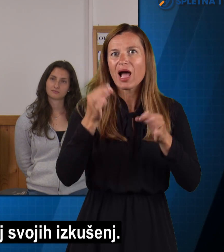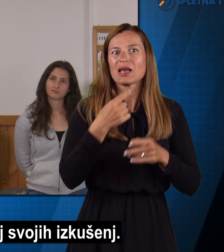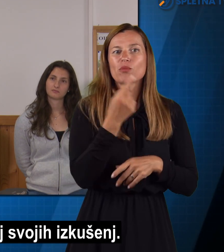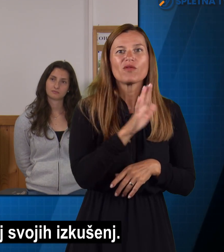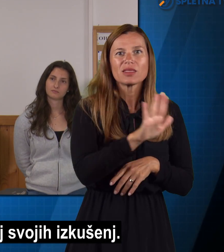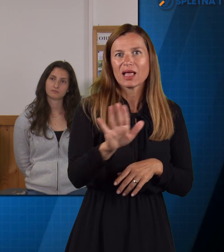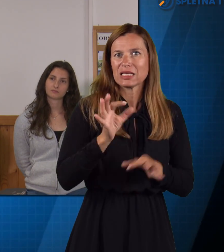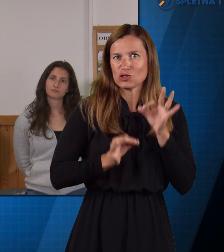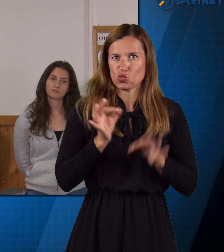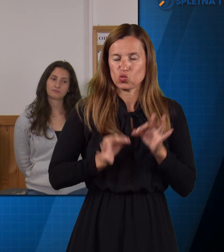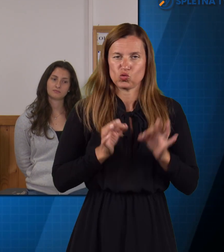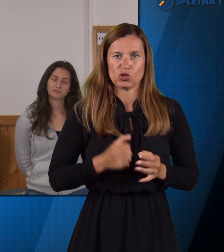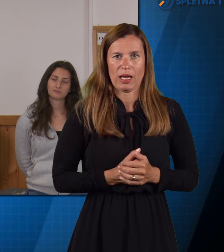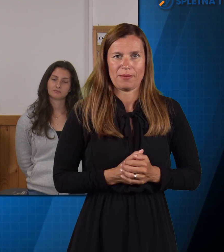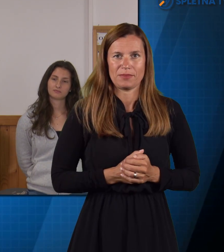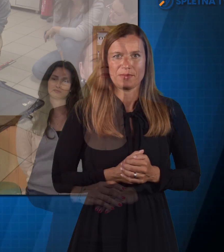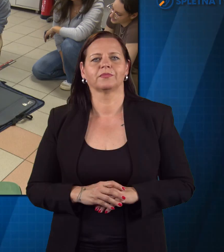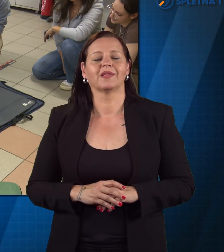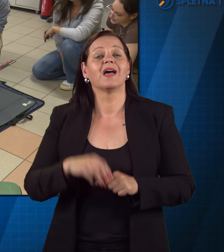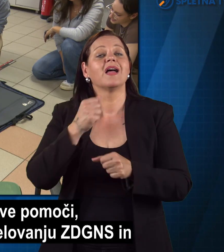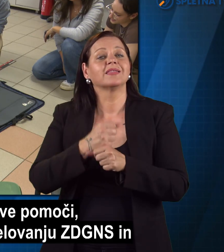svojih izkušenj.